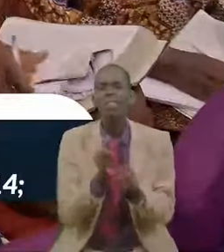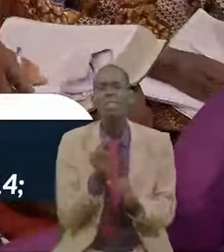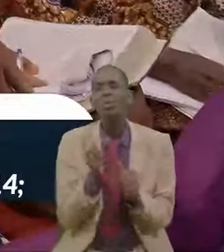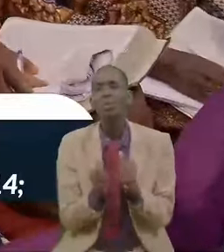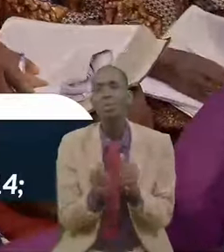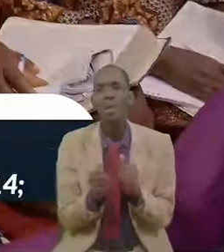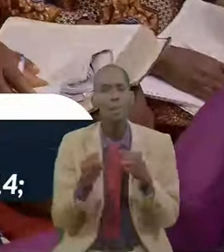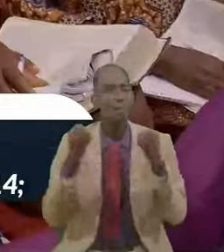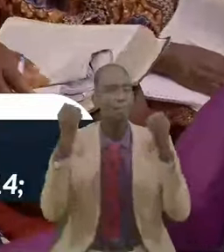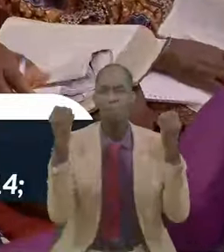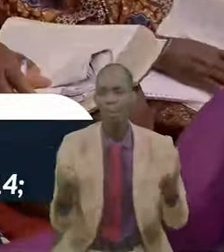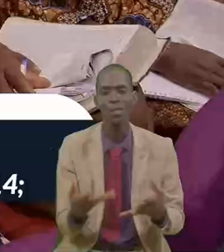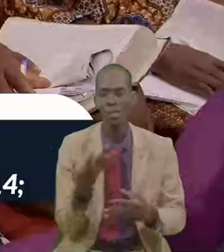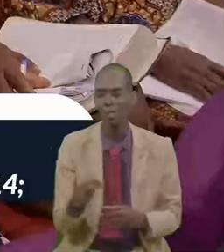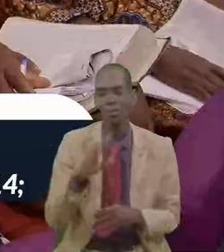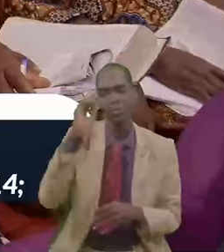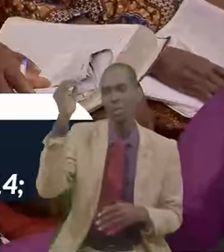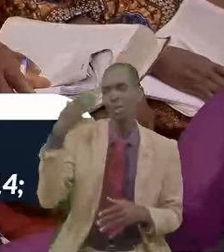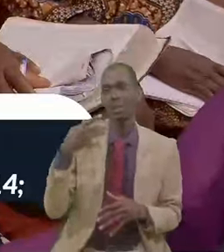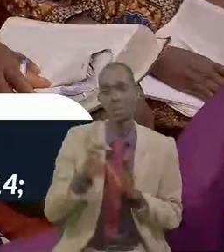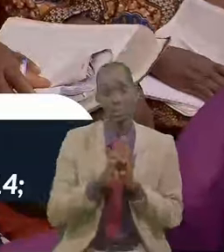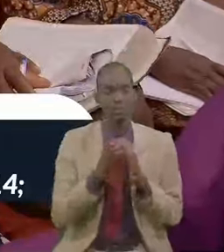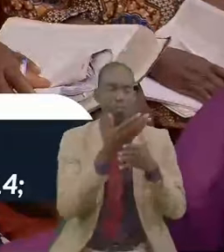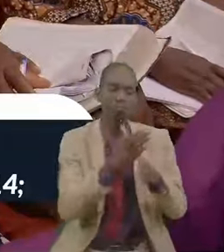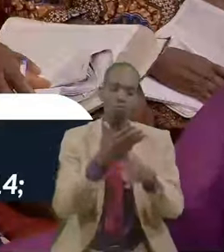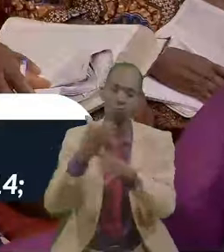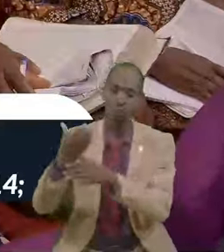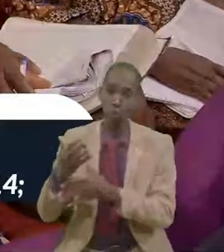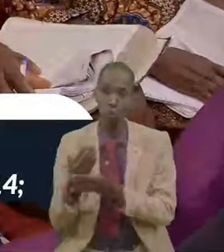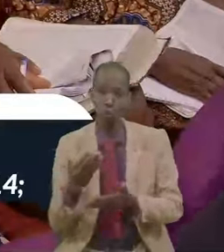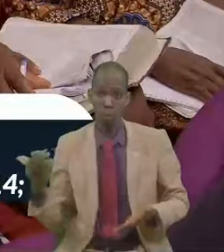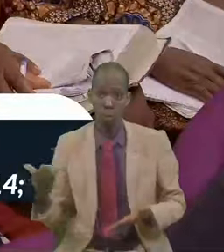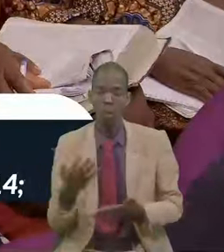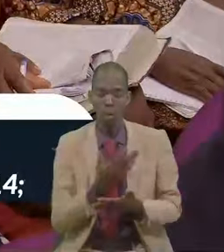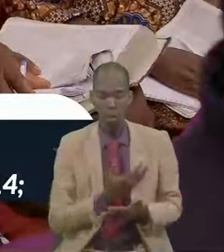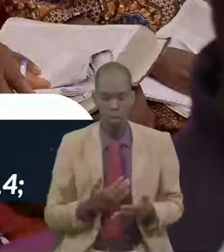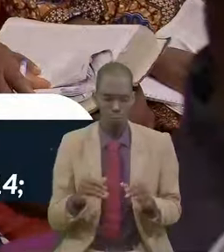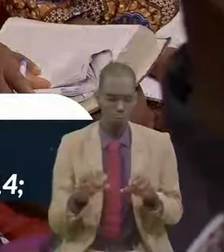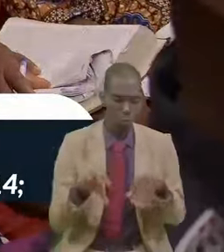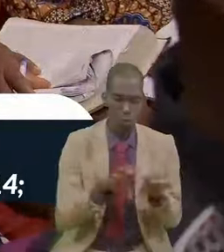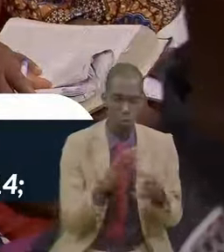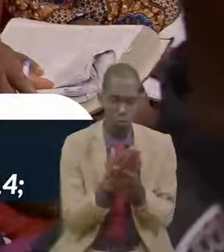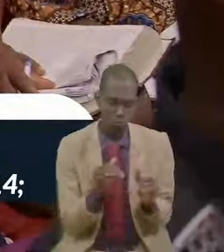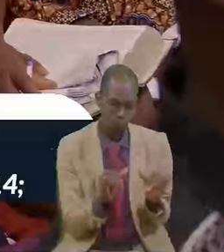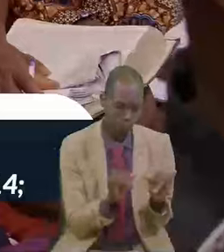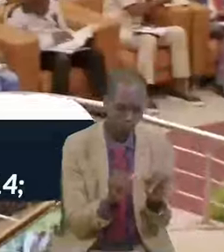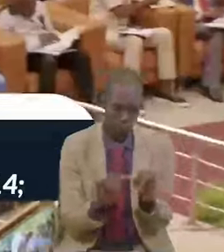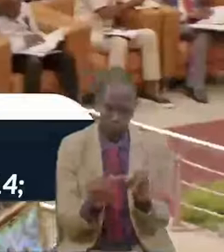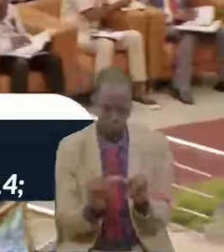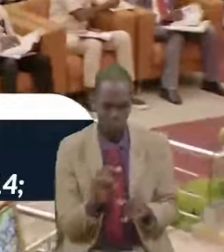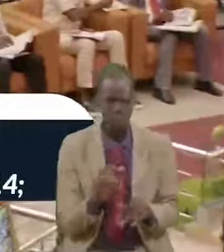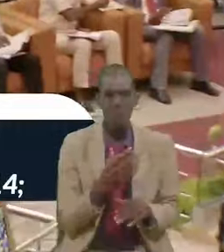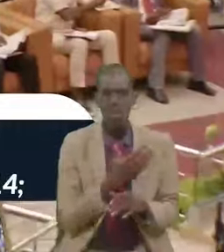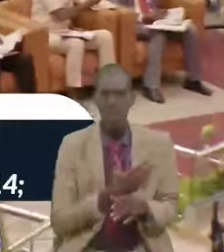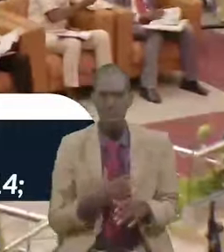grâce. Parfois, on distribue quelque chose, vous arrivez, on vous donne un peu, on mesure cela. Et